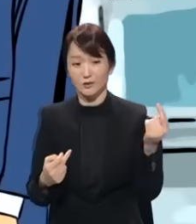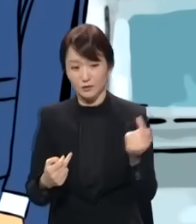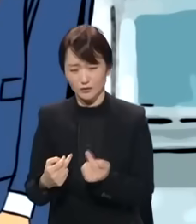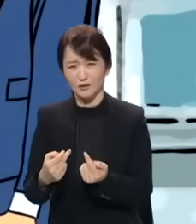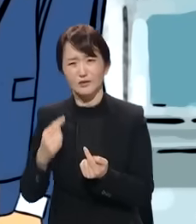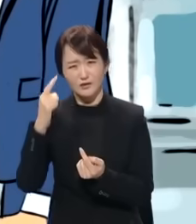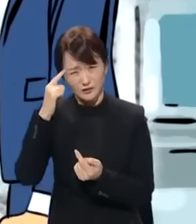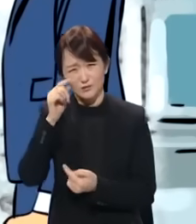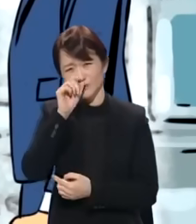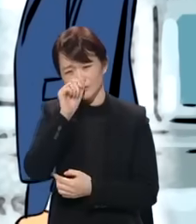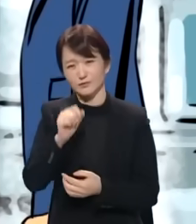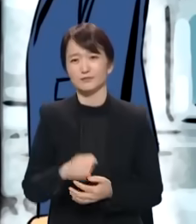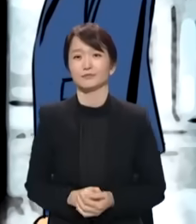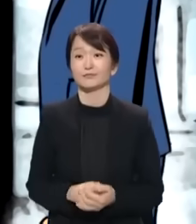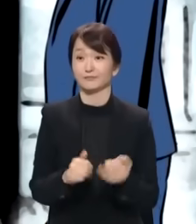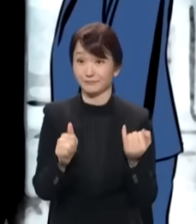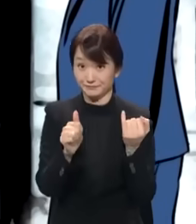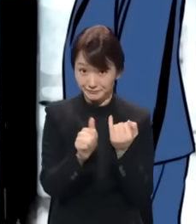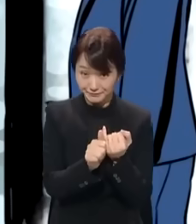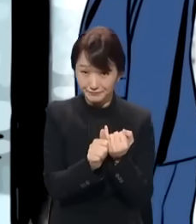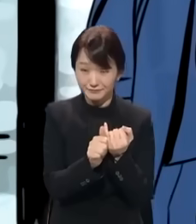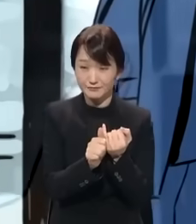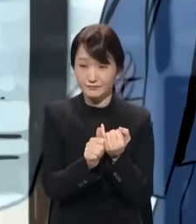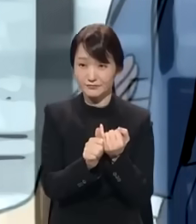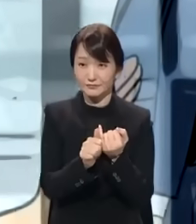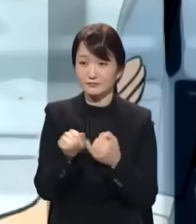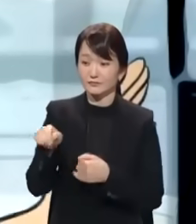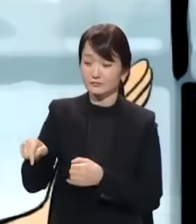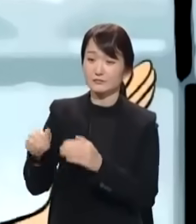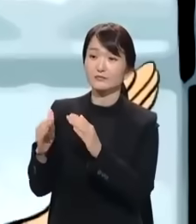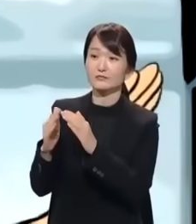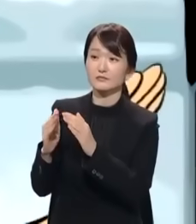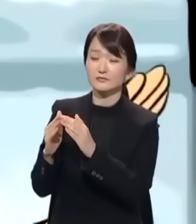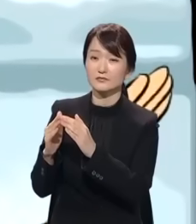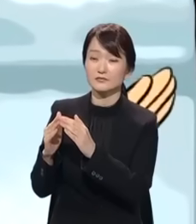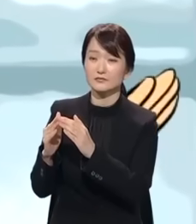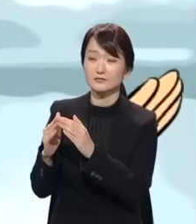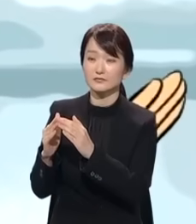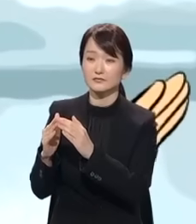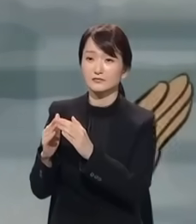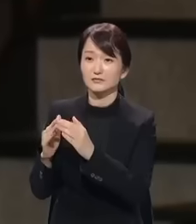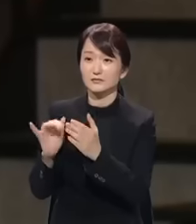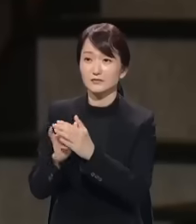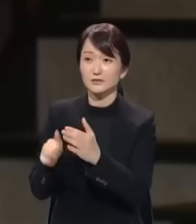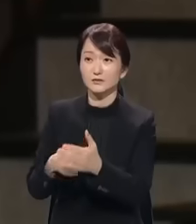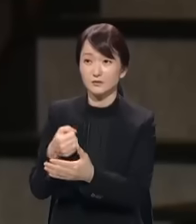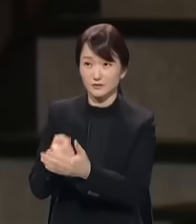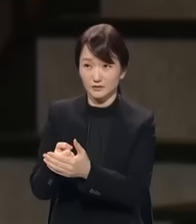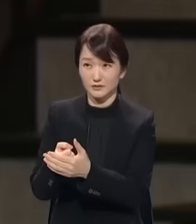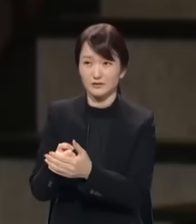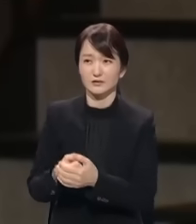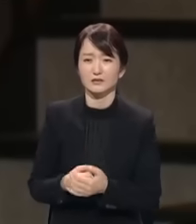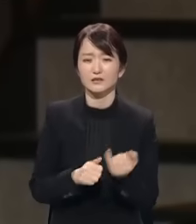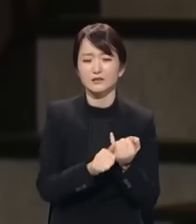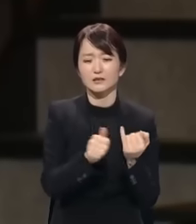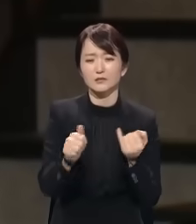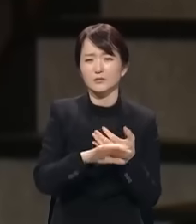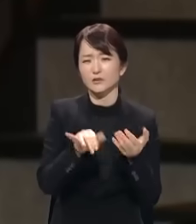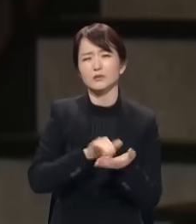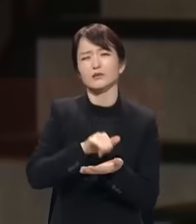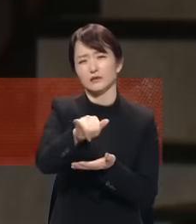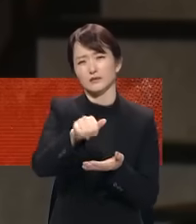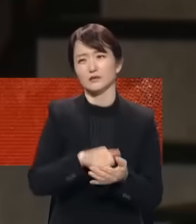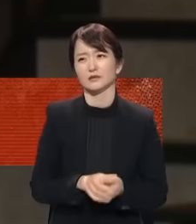드는데, 그래도 결혼을 했을 때는 그 집 매 식구로 본인이 결정을 하신 거잖아요. 남편이 해외에